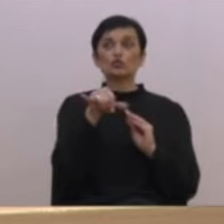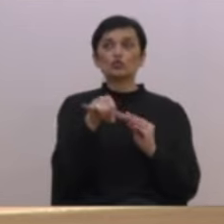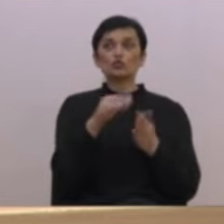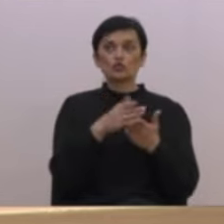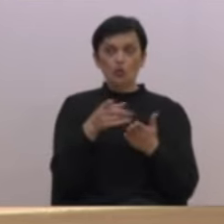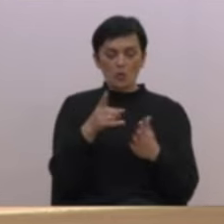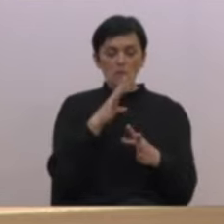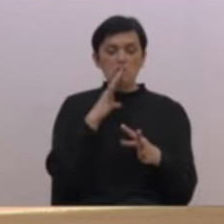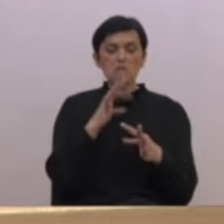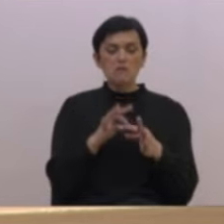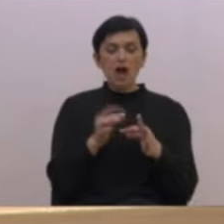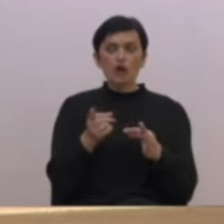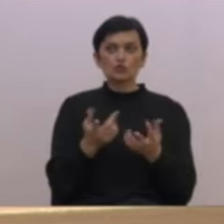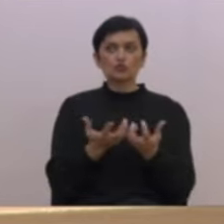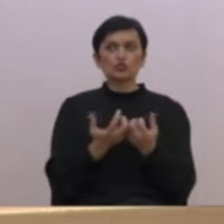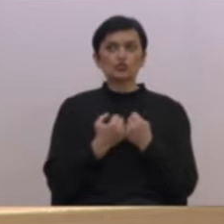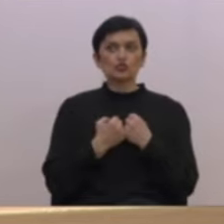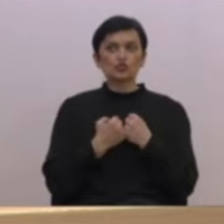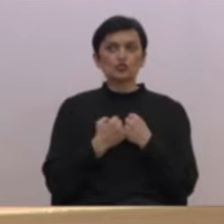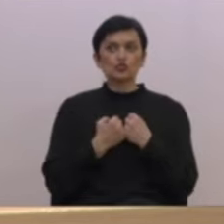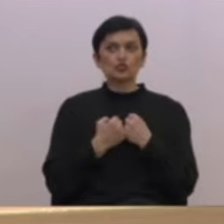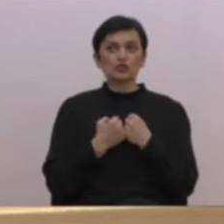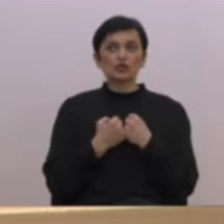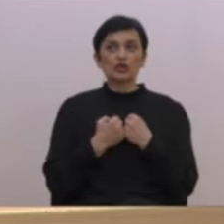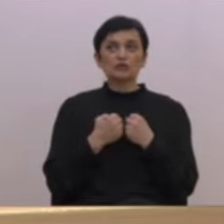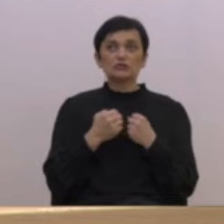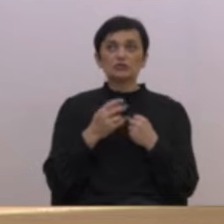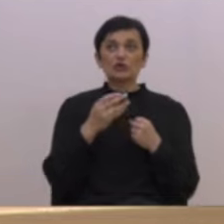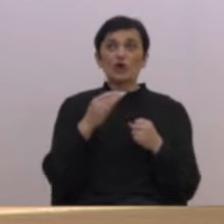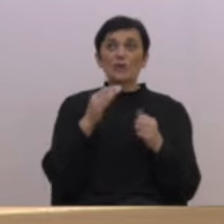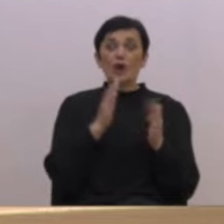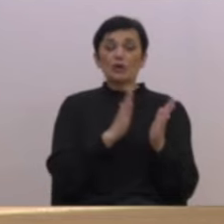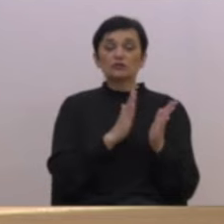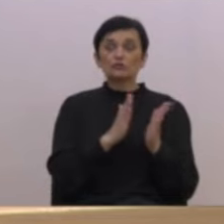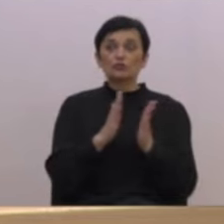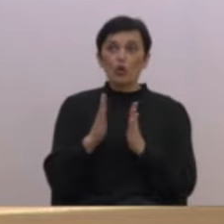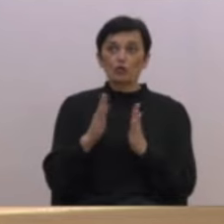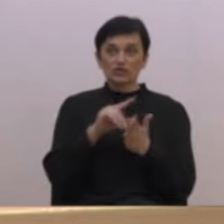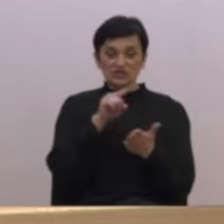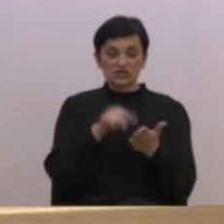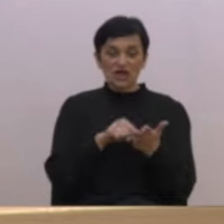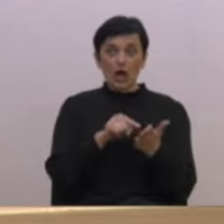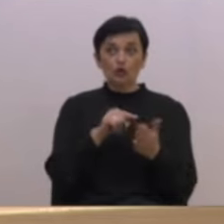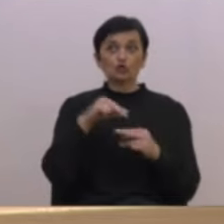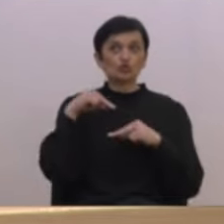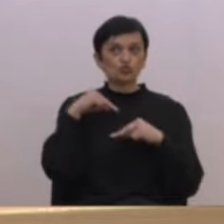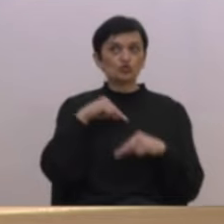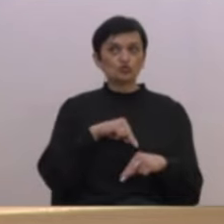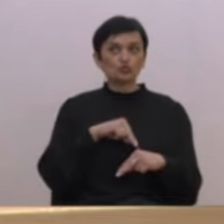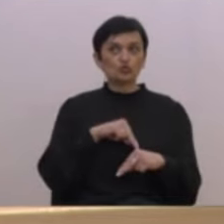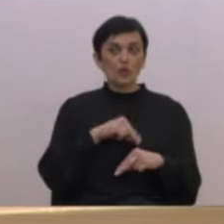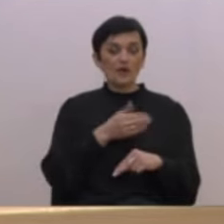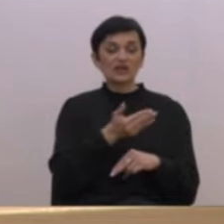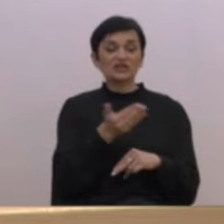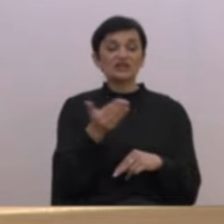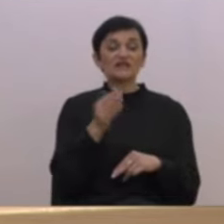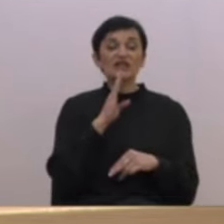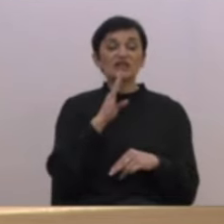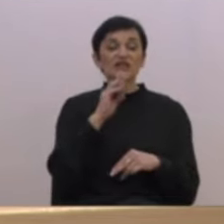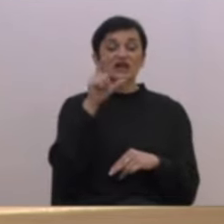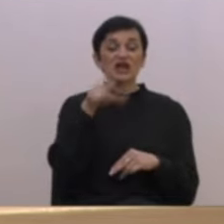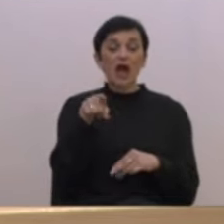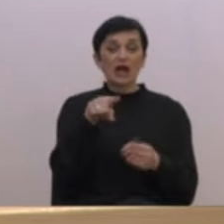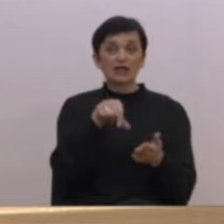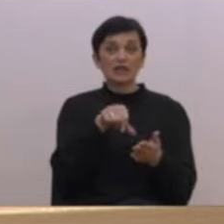აიღო პასუხისგებლობა და შინაურ ცხოველთა საკითხების მოწესრიგებაზე მუშაობს. შრომობს თქვენთან მყოფი ქალი ამ